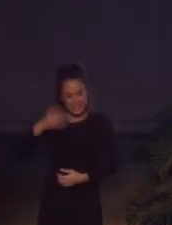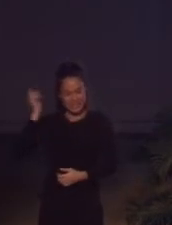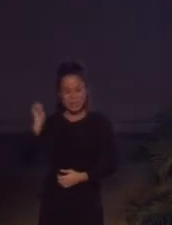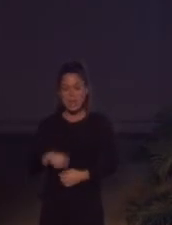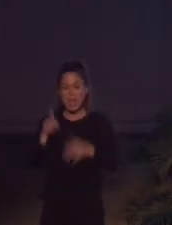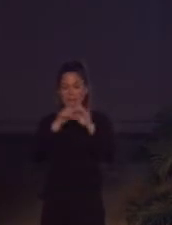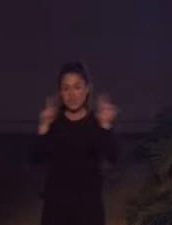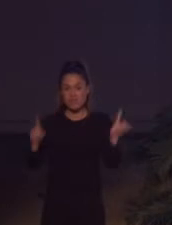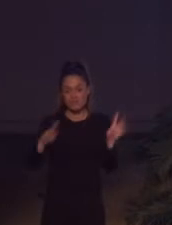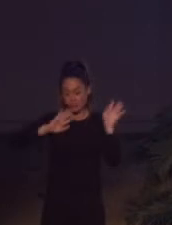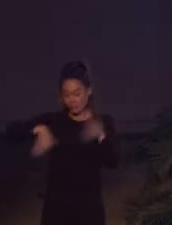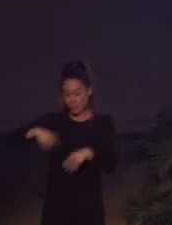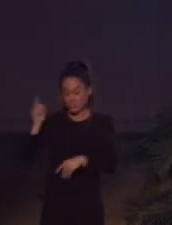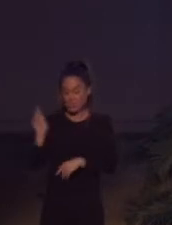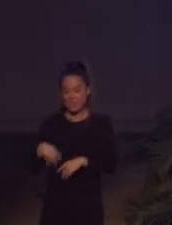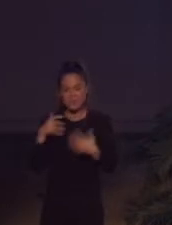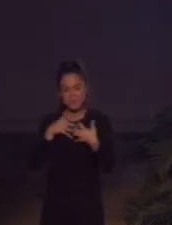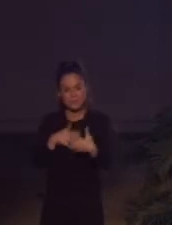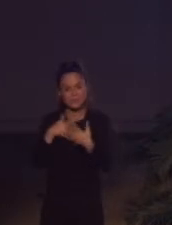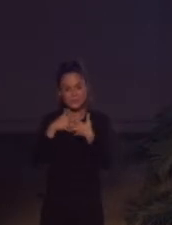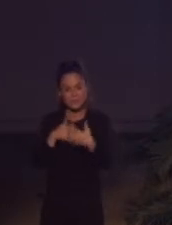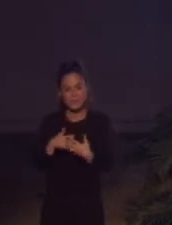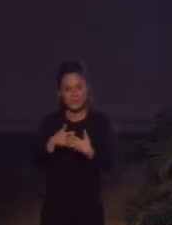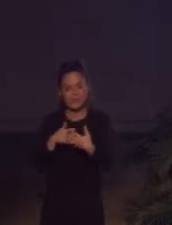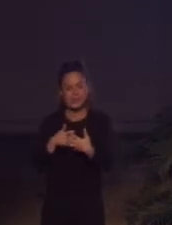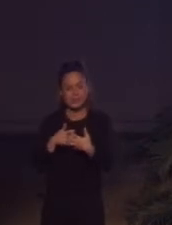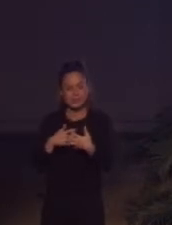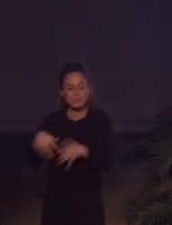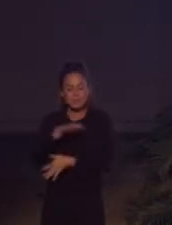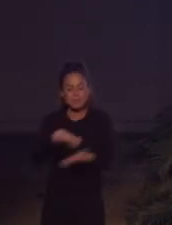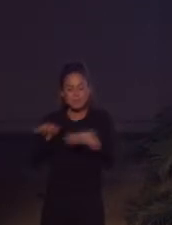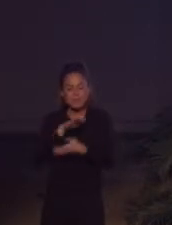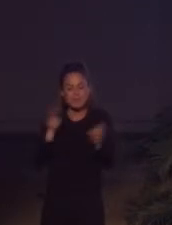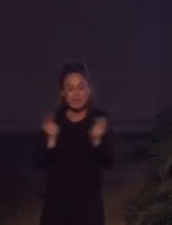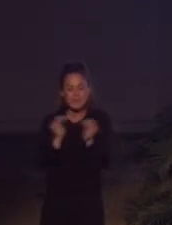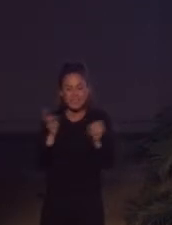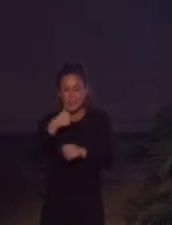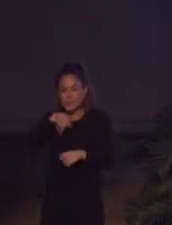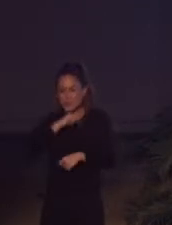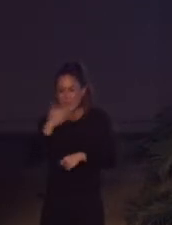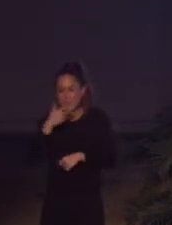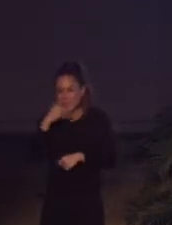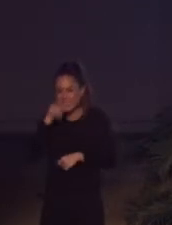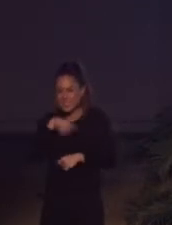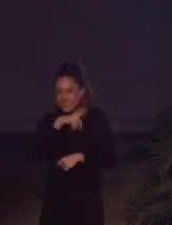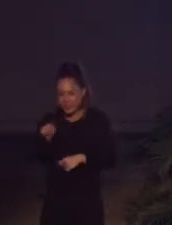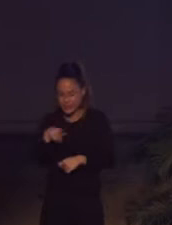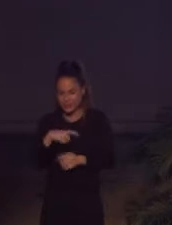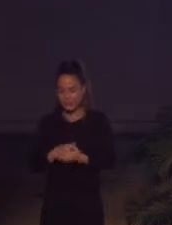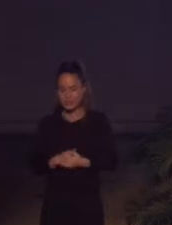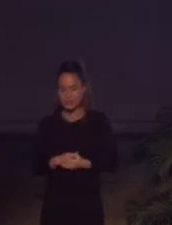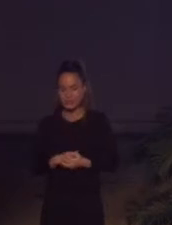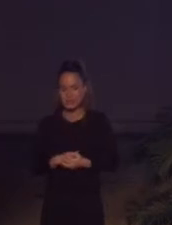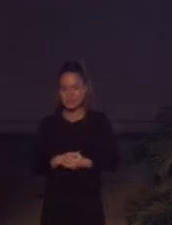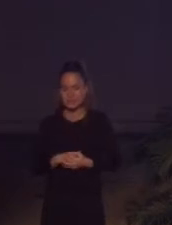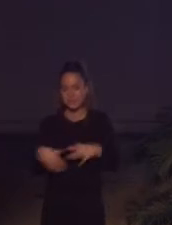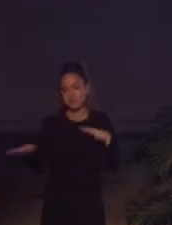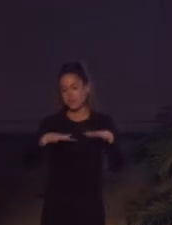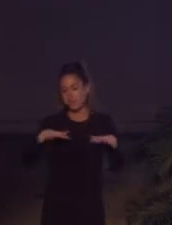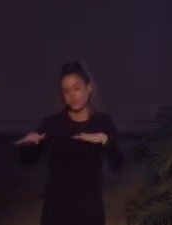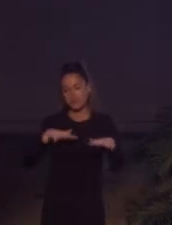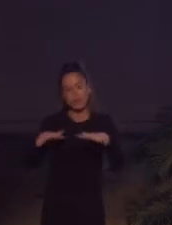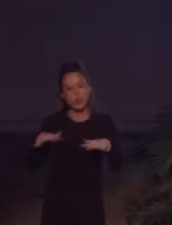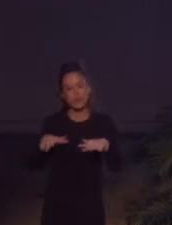urte honetan ba, iraultza txikien kanpadan parte hartu dugu, ez dakit ezagutzen dezuten iniziatiba, baina ba, izan da pixkat mugimendu